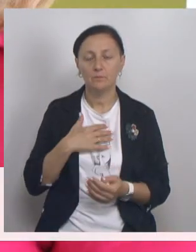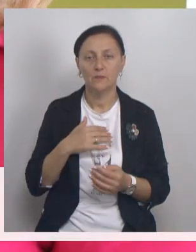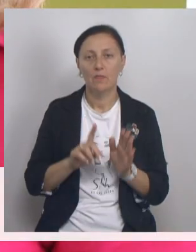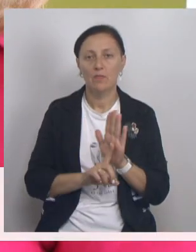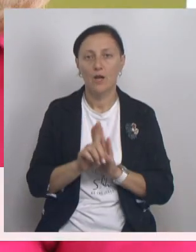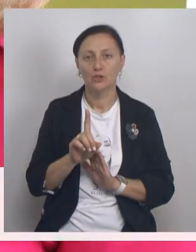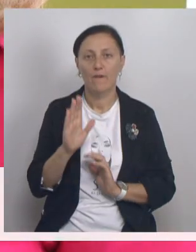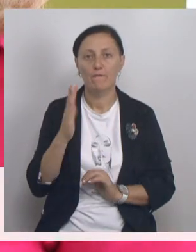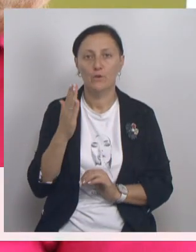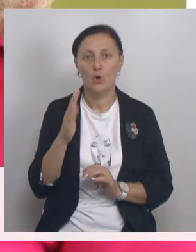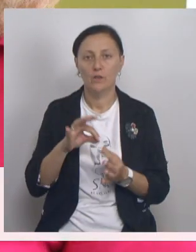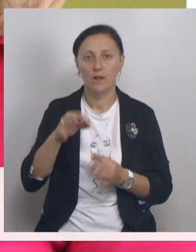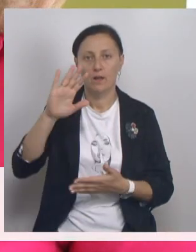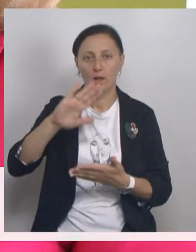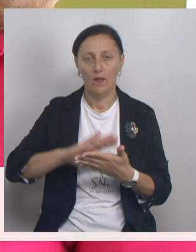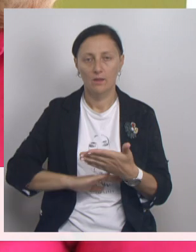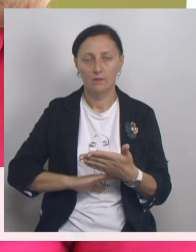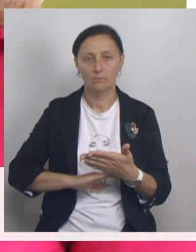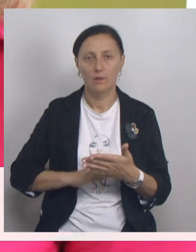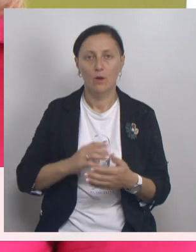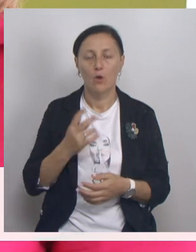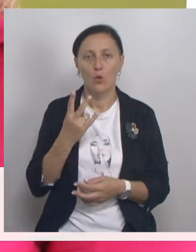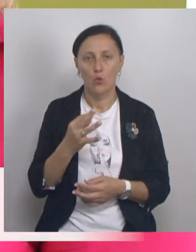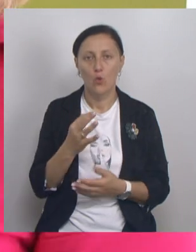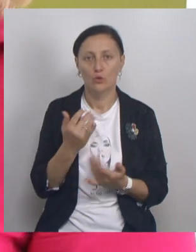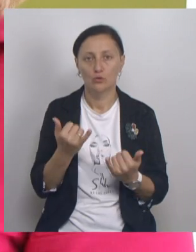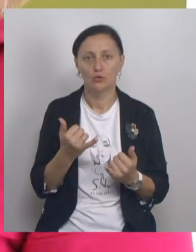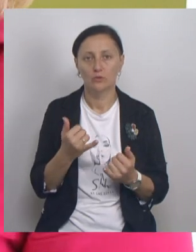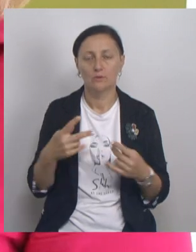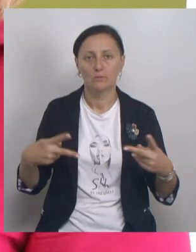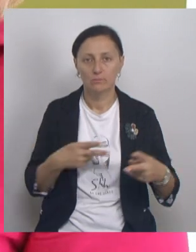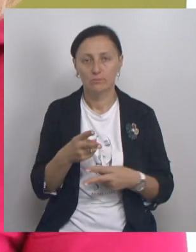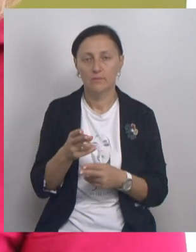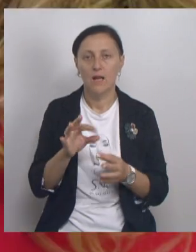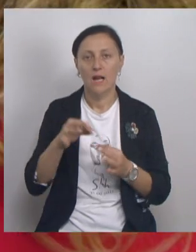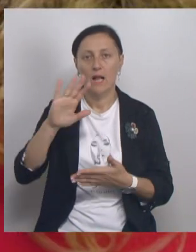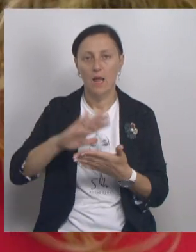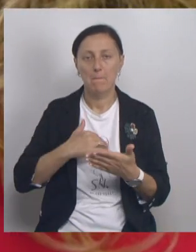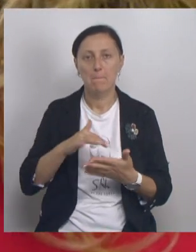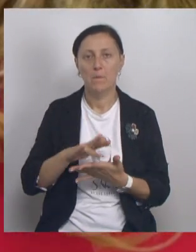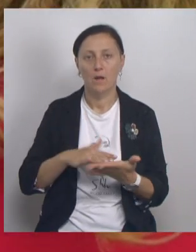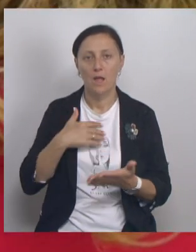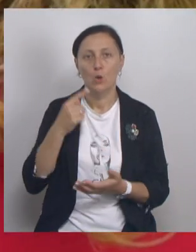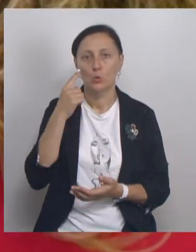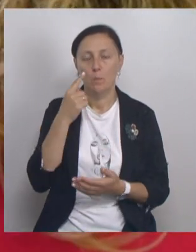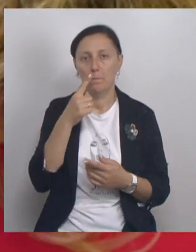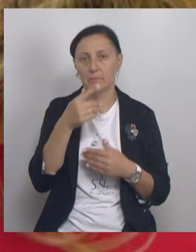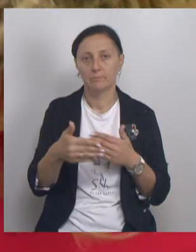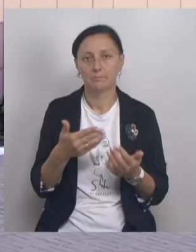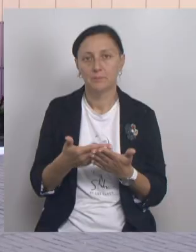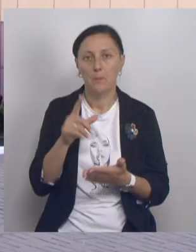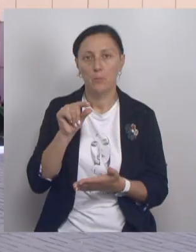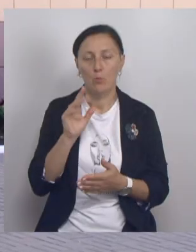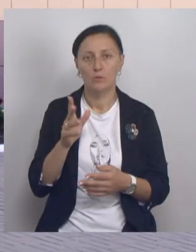вторник. Большая часть уже поклеена. Но процесс раскройки и оклейки продолжается. Я думаю, что к понедельнику мы все